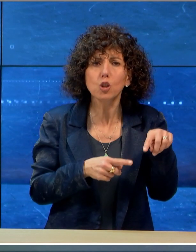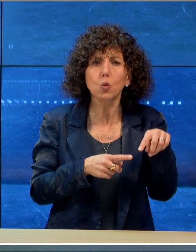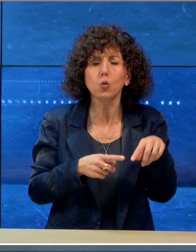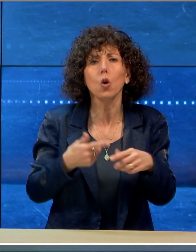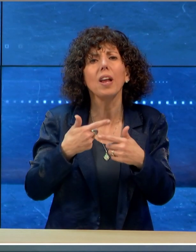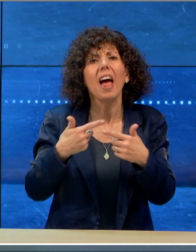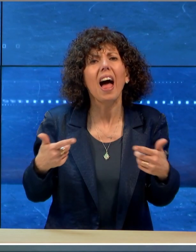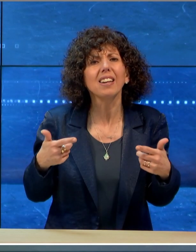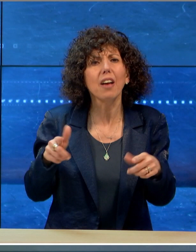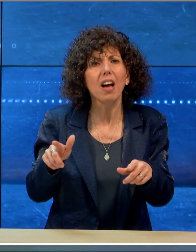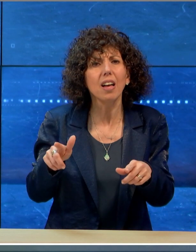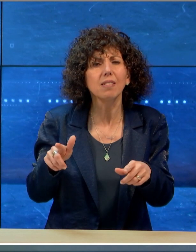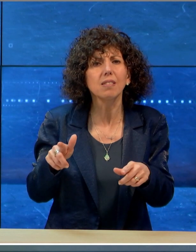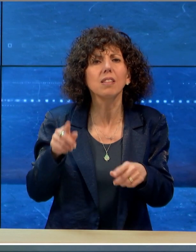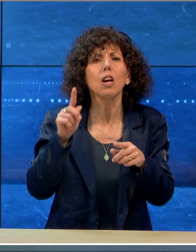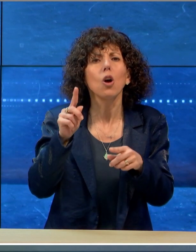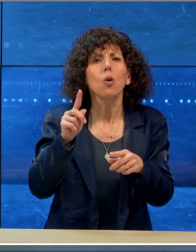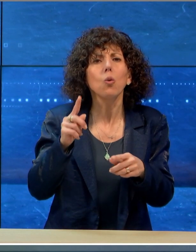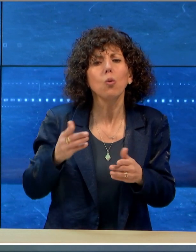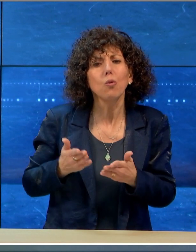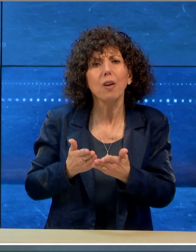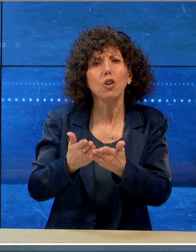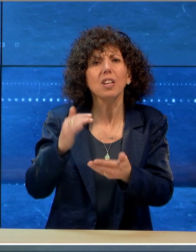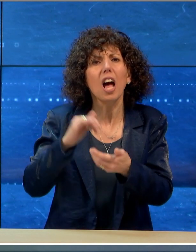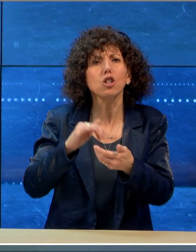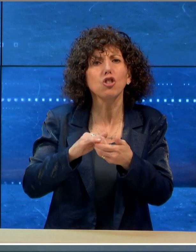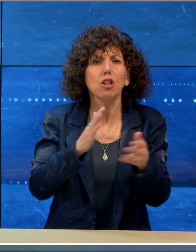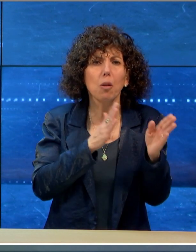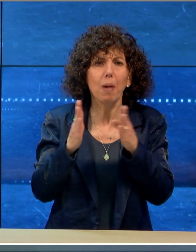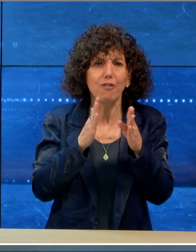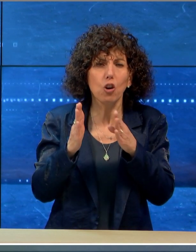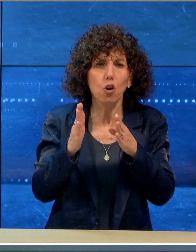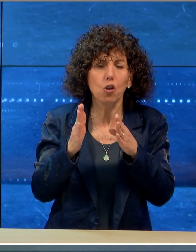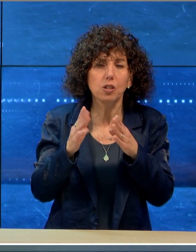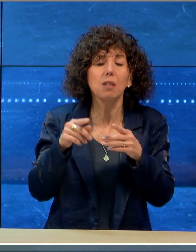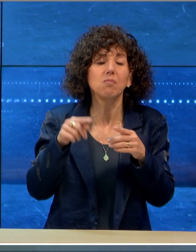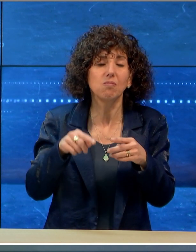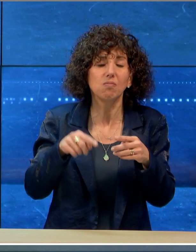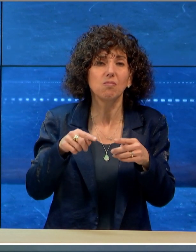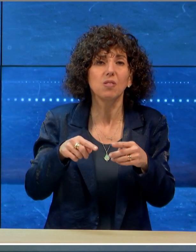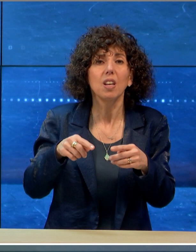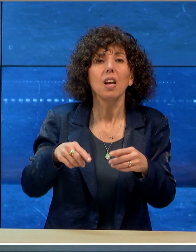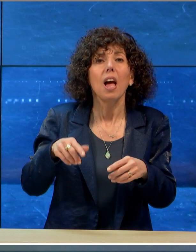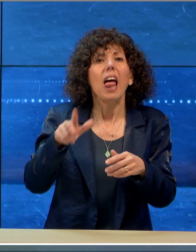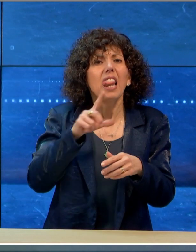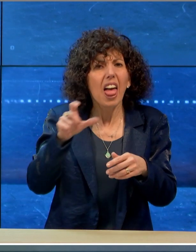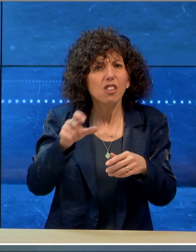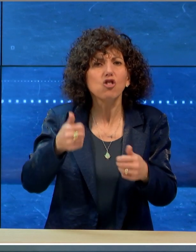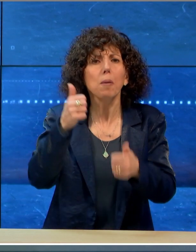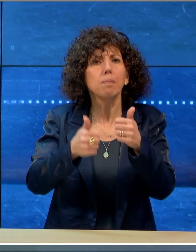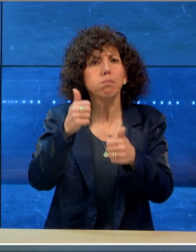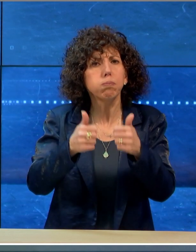dell'aggravante di aver favorito un'associazione mafiosa si è concluso così a Lecce il